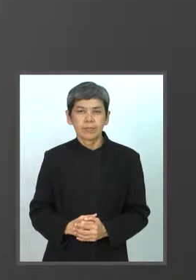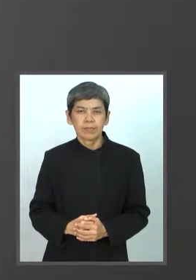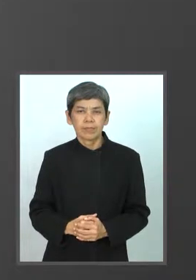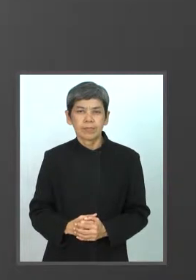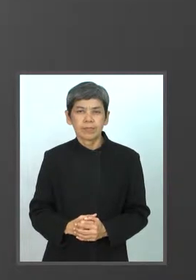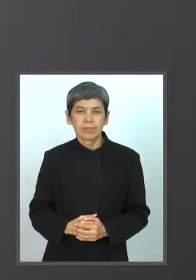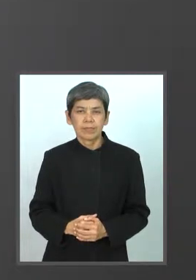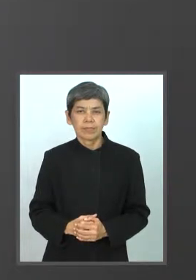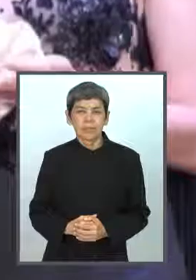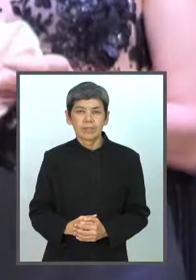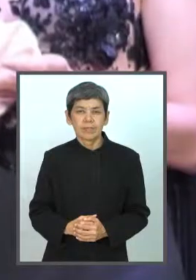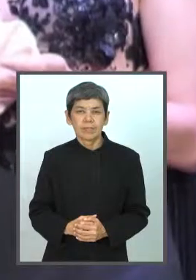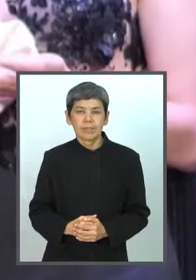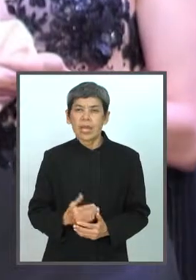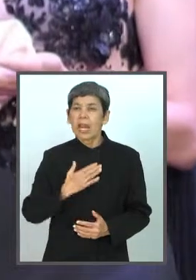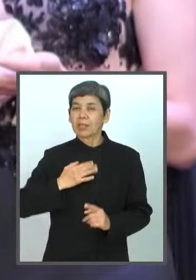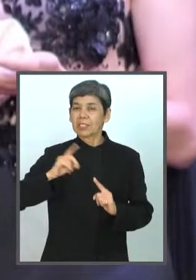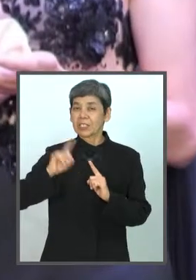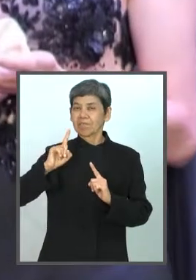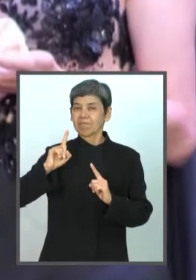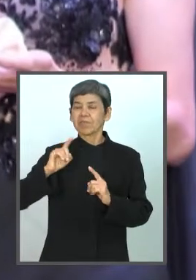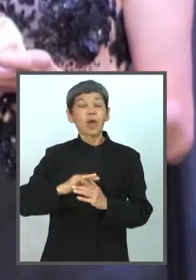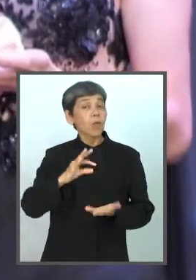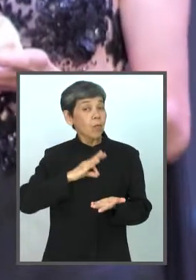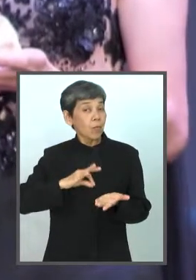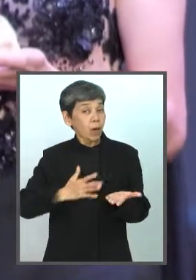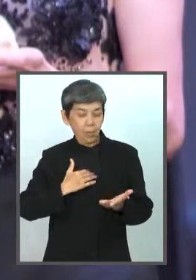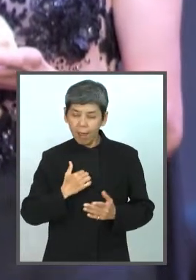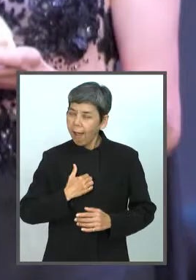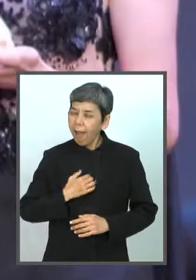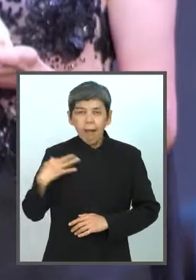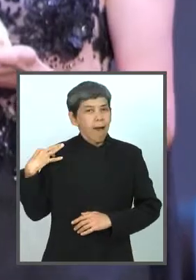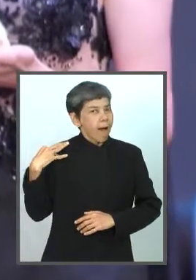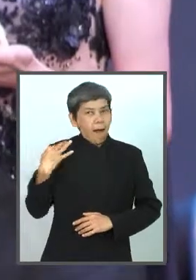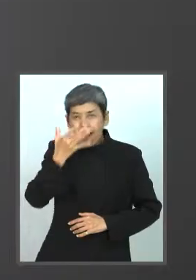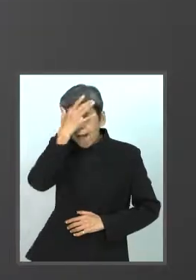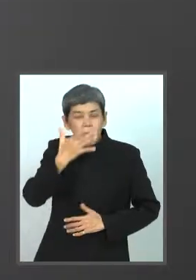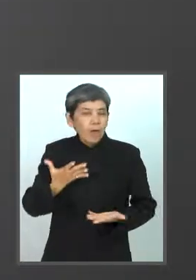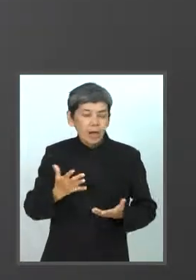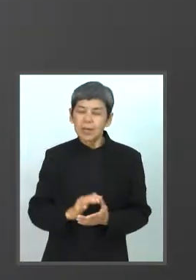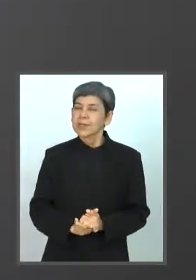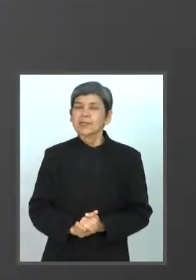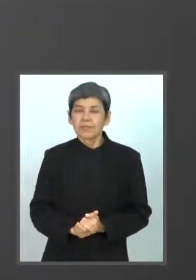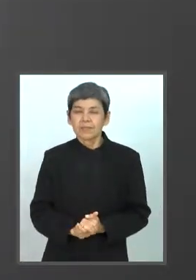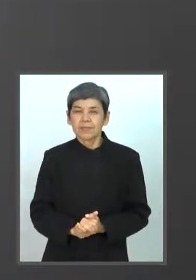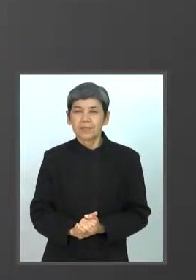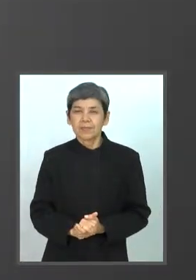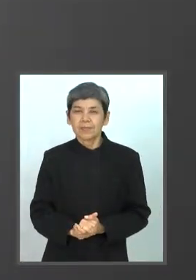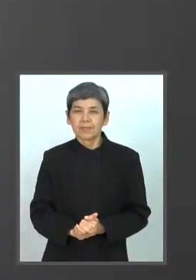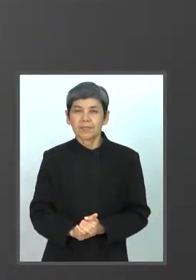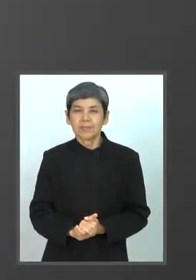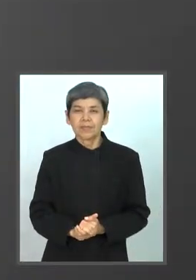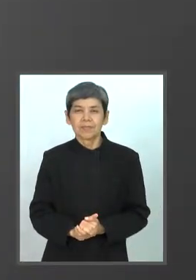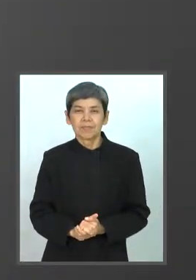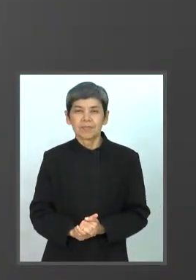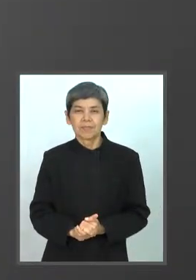ประมาณ6คนค่ะแล้วเราก็ได้ที่1ค่ะ รู้สึกยังไงคะพอได้เป็นนางงามแล้ว ขอบคุณเพื่อนเลยอะค่ะรู้สึกข